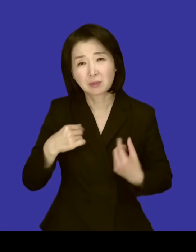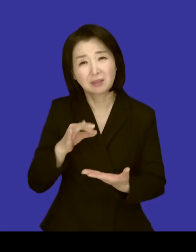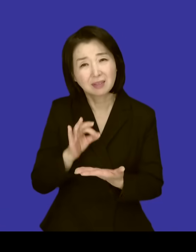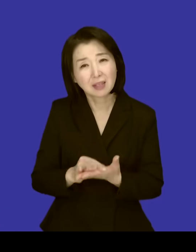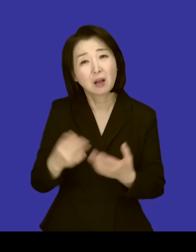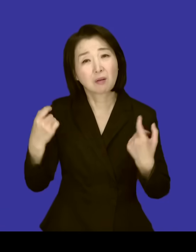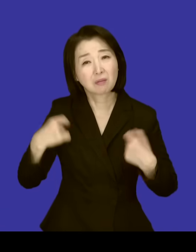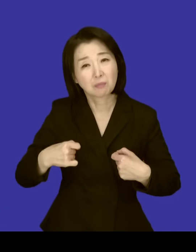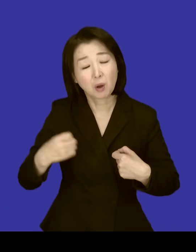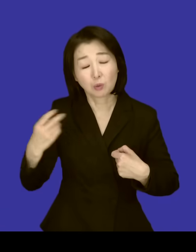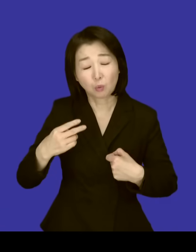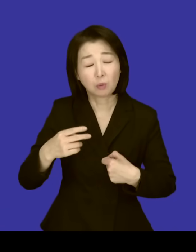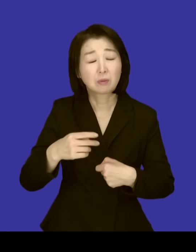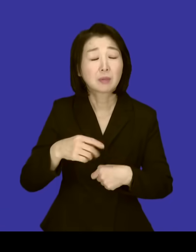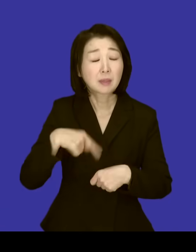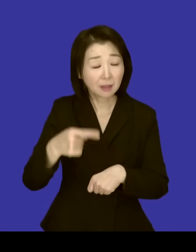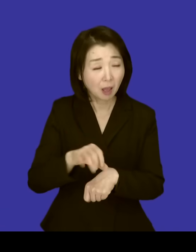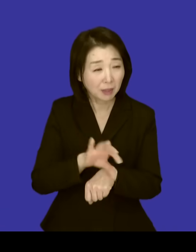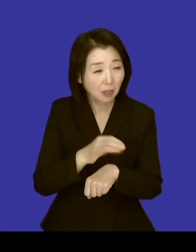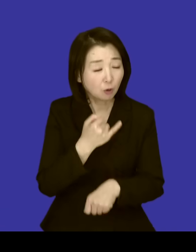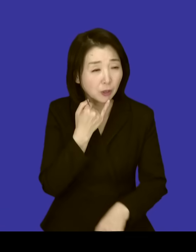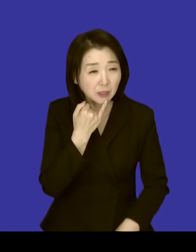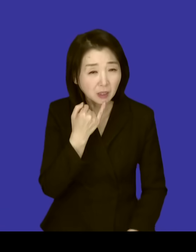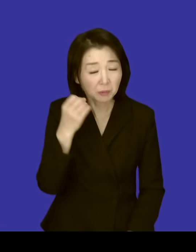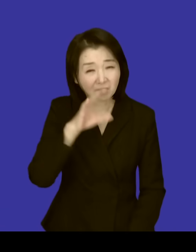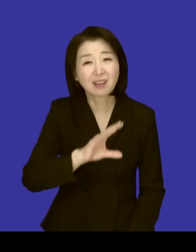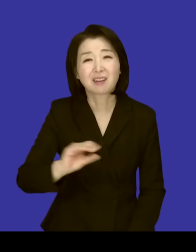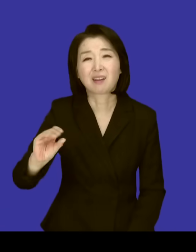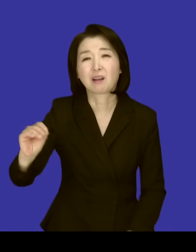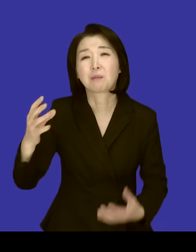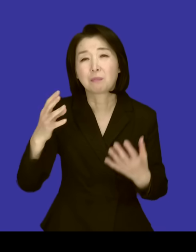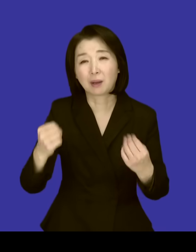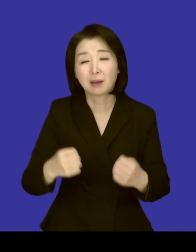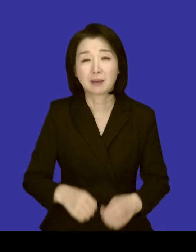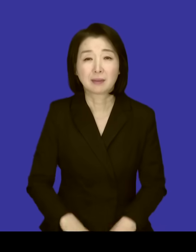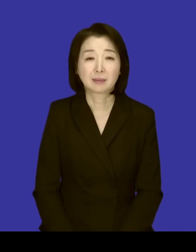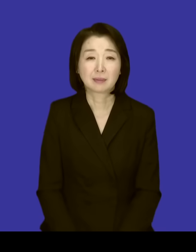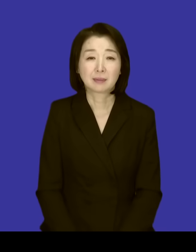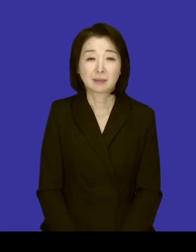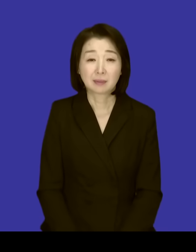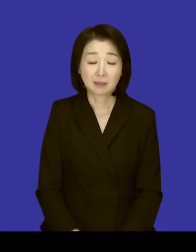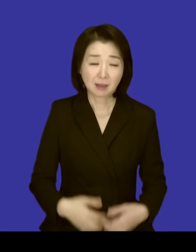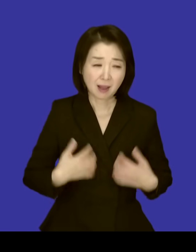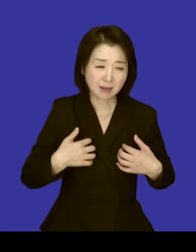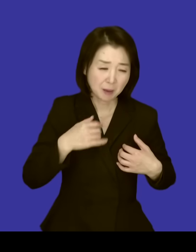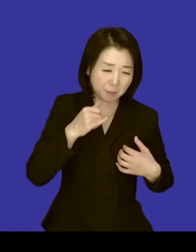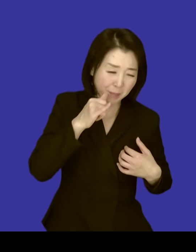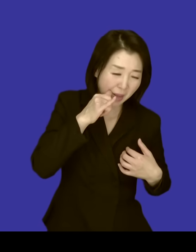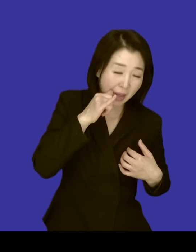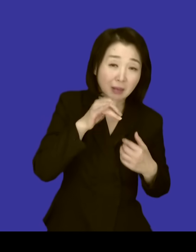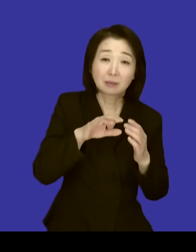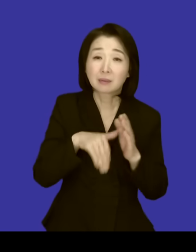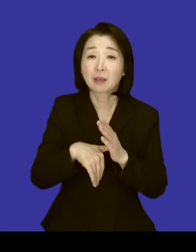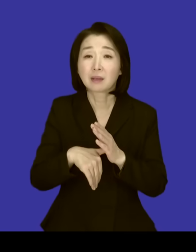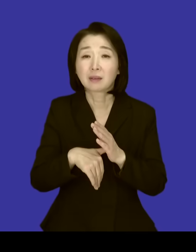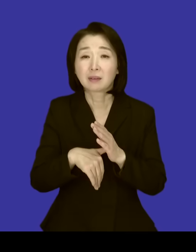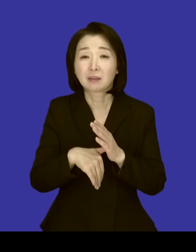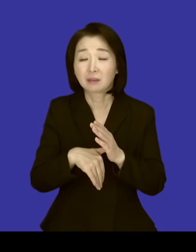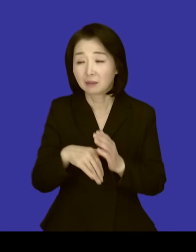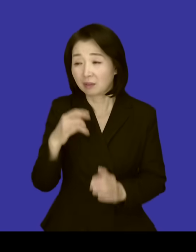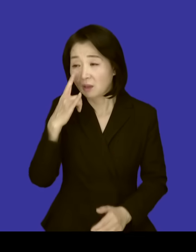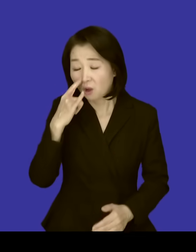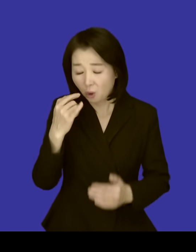사면 돼 이러고 이제 가시고 이랬던 게 문득문득 떠오르는데 그때 이제 제가 게임에 한창 빠져 있었을 때